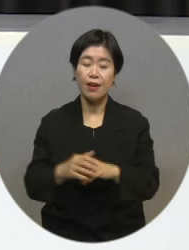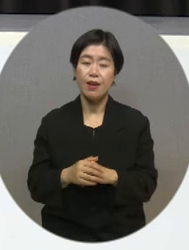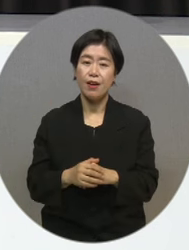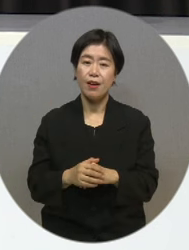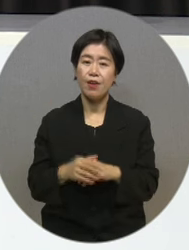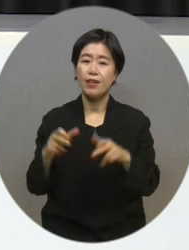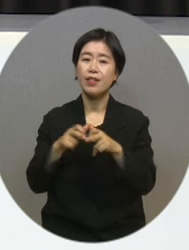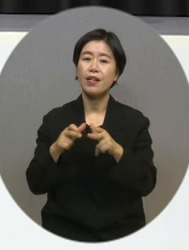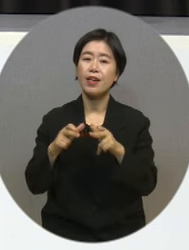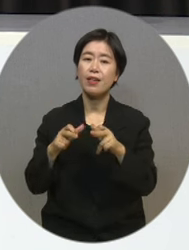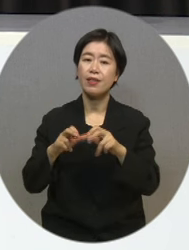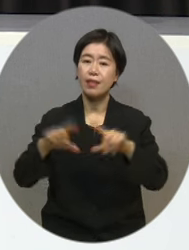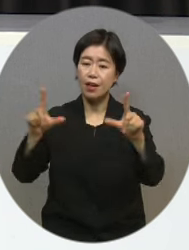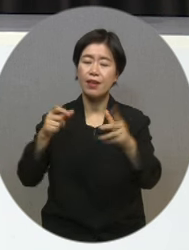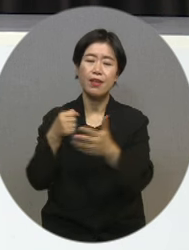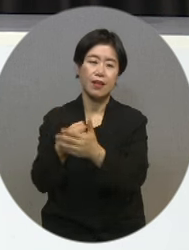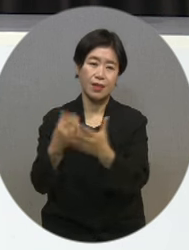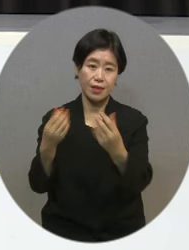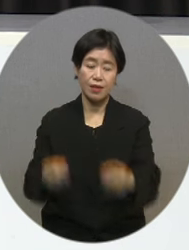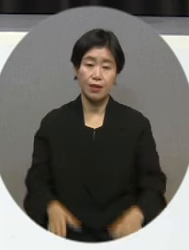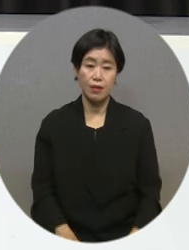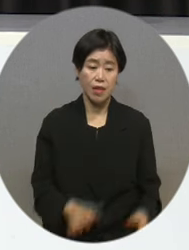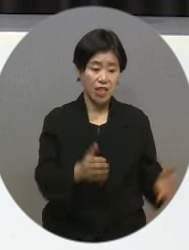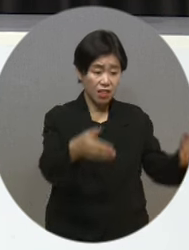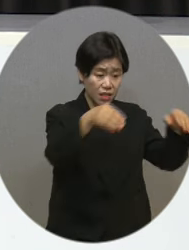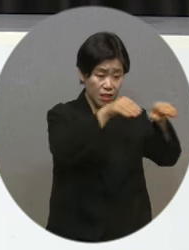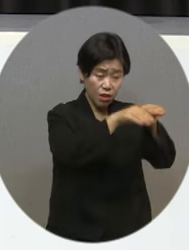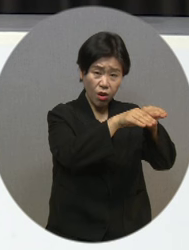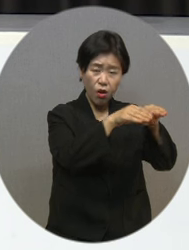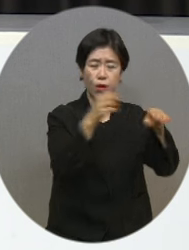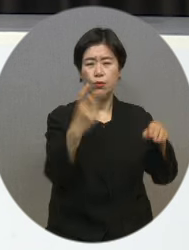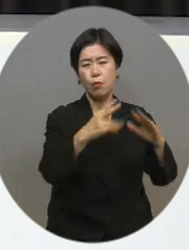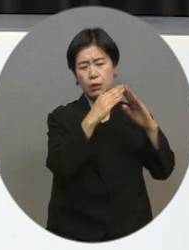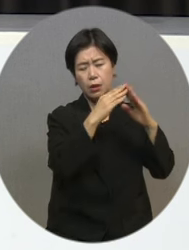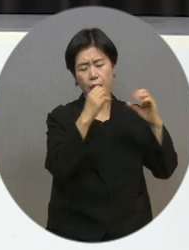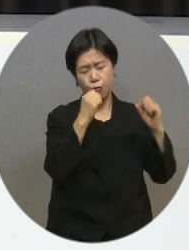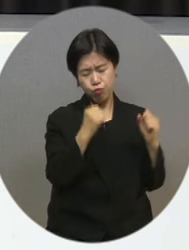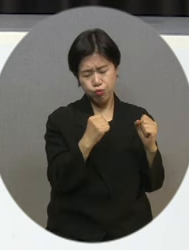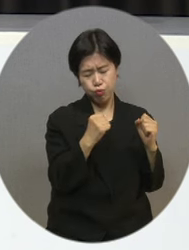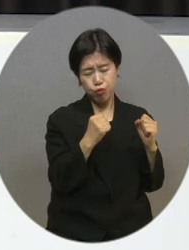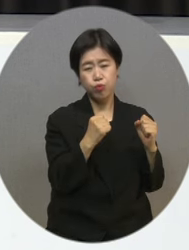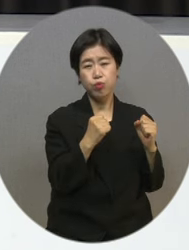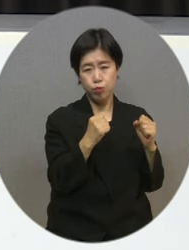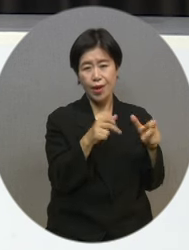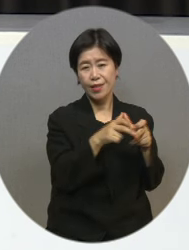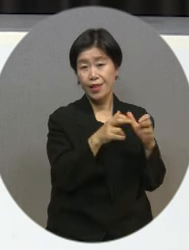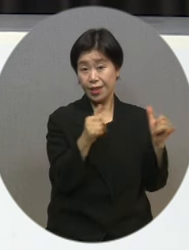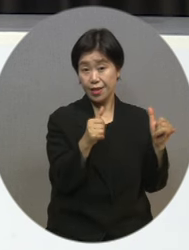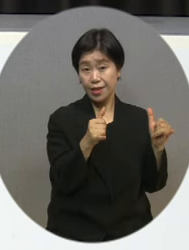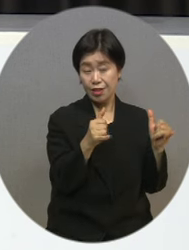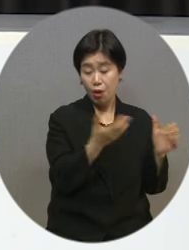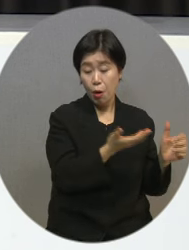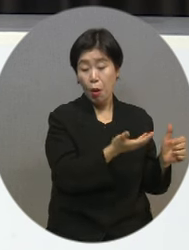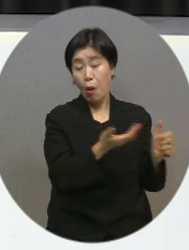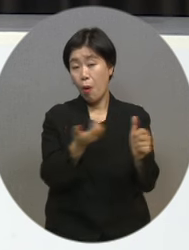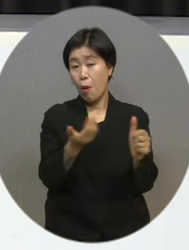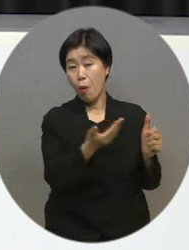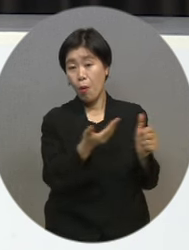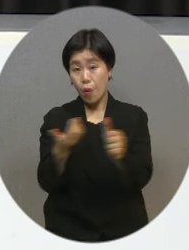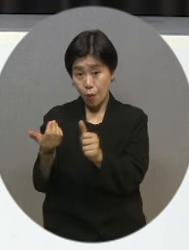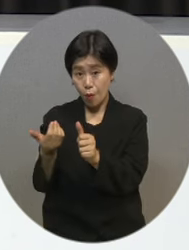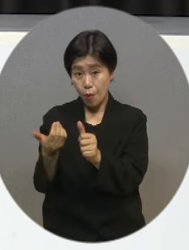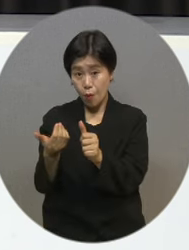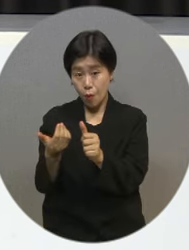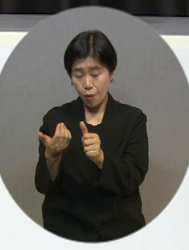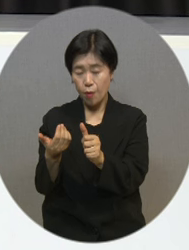시설에 많이 계신 분들 또 집에만 있는 이런 장애인들을 그 국가나 정부가 초대해서 이렇게